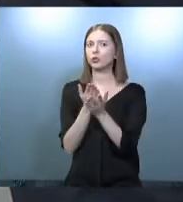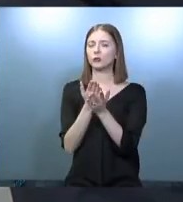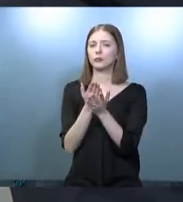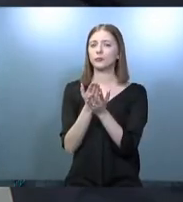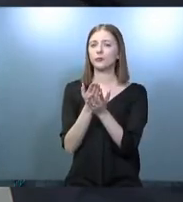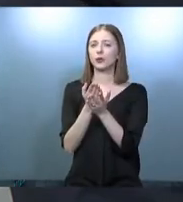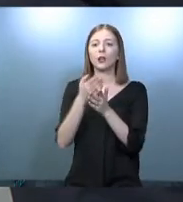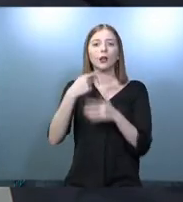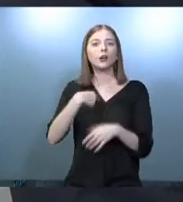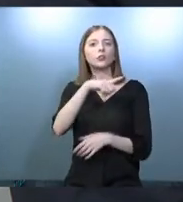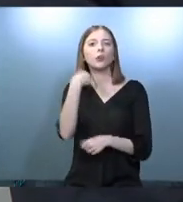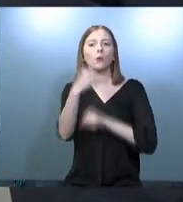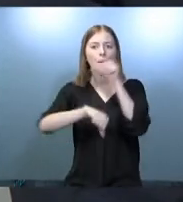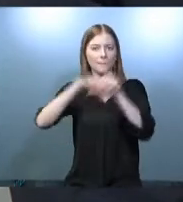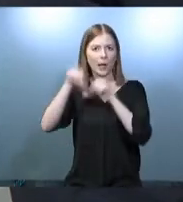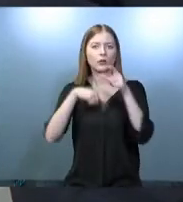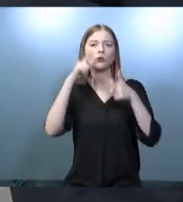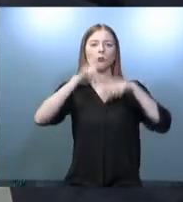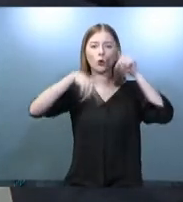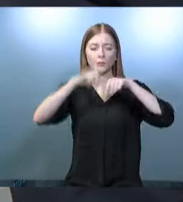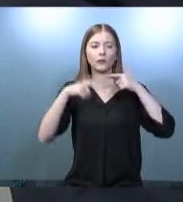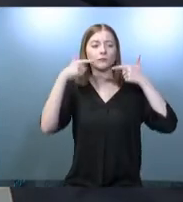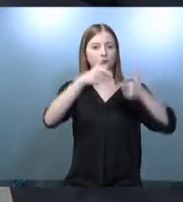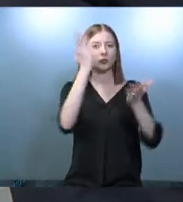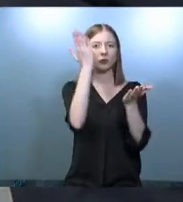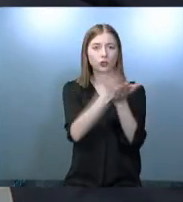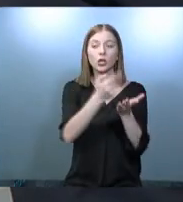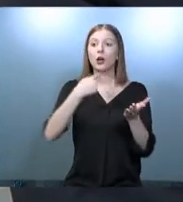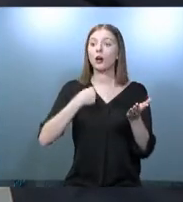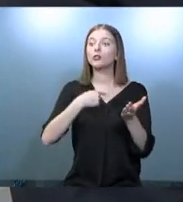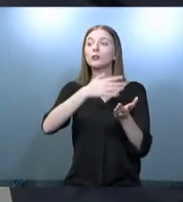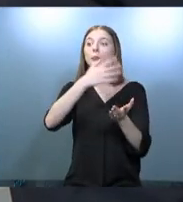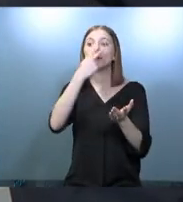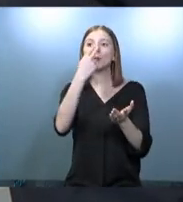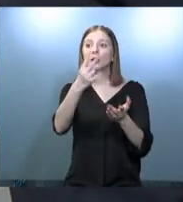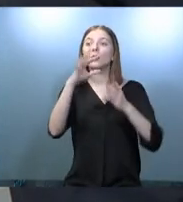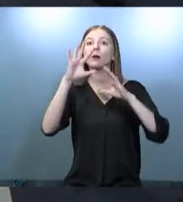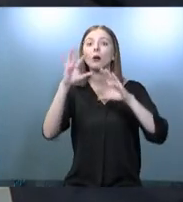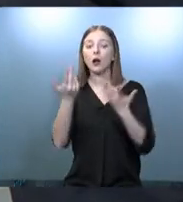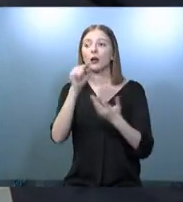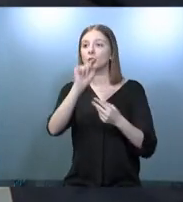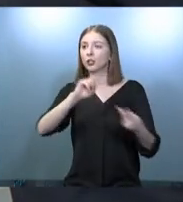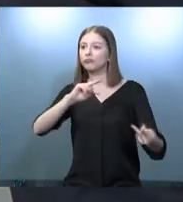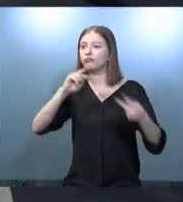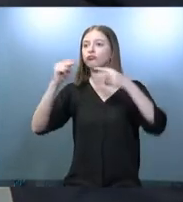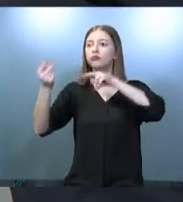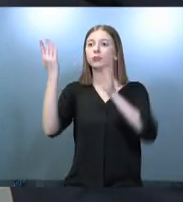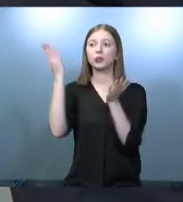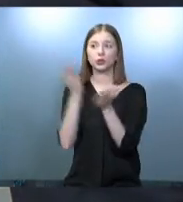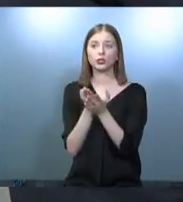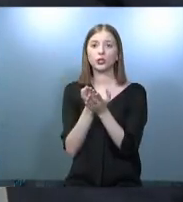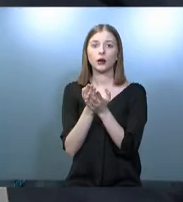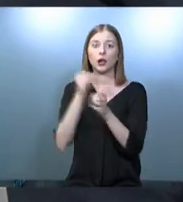per tiek metų, būdama politikoje, kad per tuos 4 metus įvyko esminių pokyčių. Niekada visi darbai nebūna